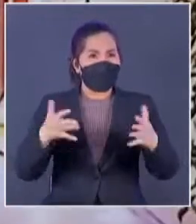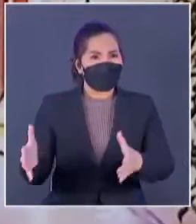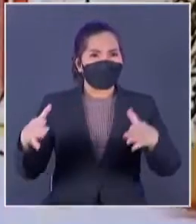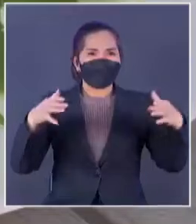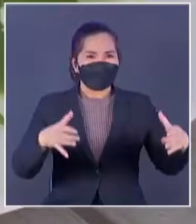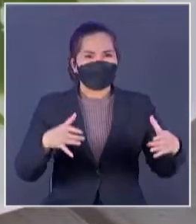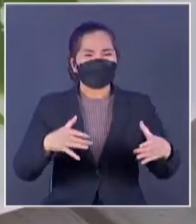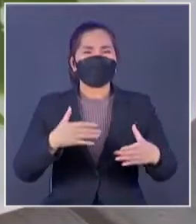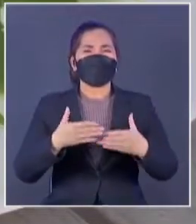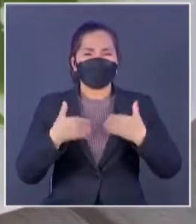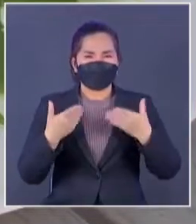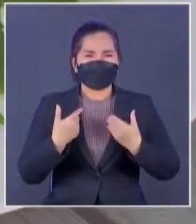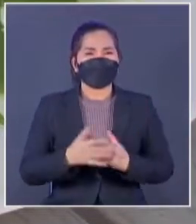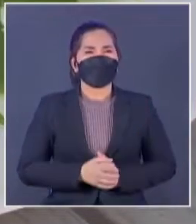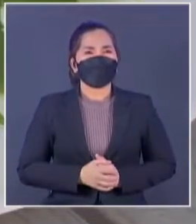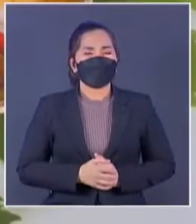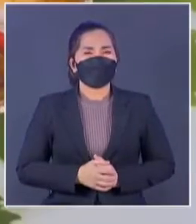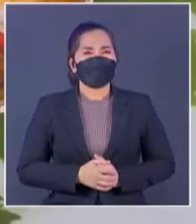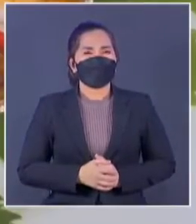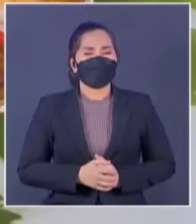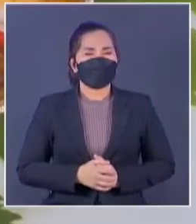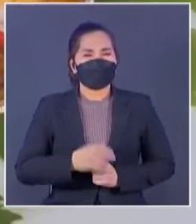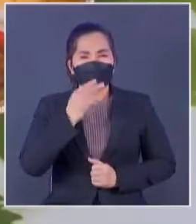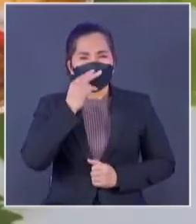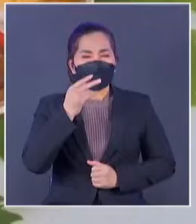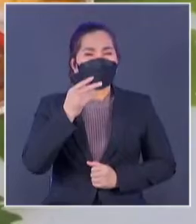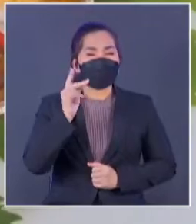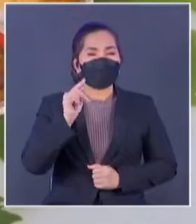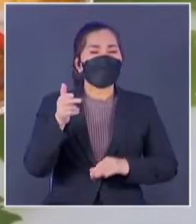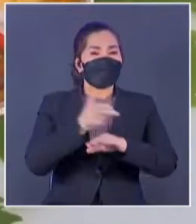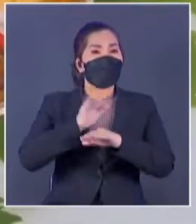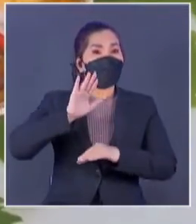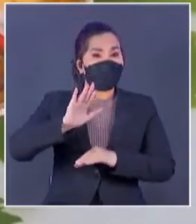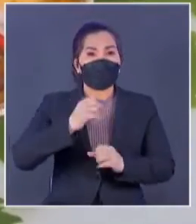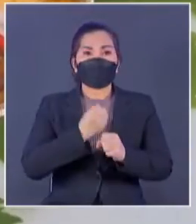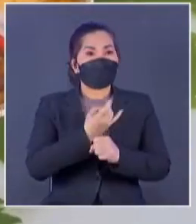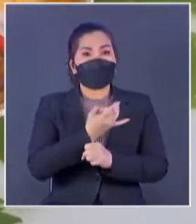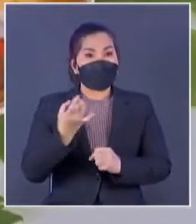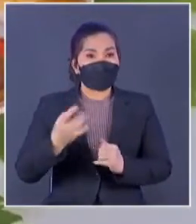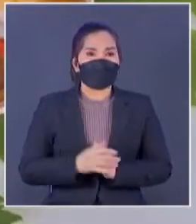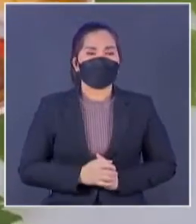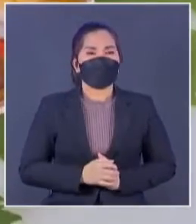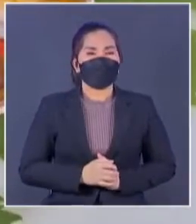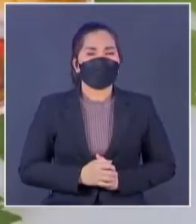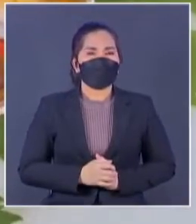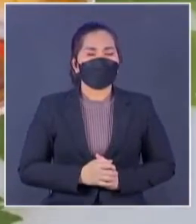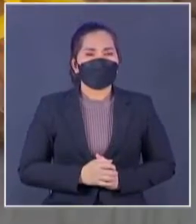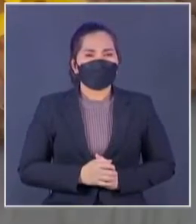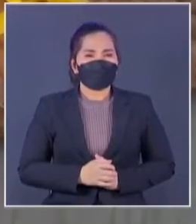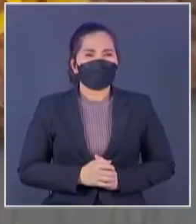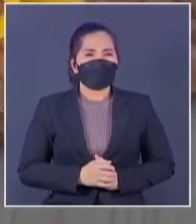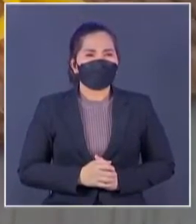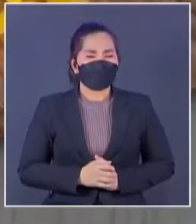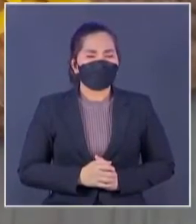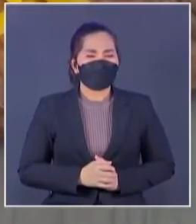โอ้โหเนี่ยเขาน่าจะดีใจมากจริงๆเลยนะคะเนี่ย นี่มาดูคลิปของคุณยายใหม่นิดนึงไหมฮะ ดีเลยนะ นี่คุณพี่สมัยนะครับ